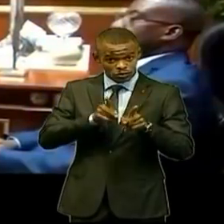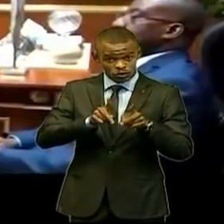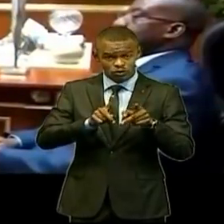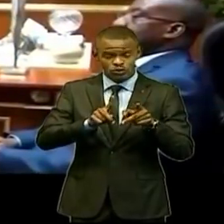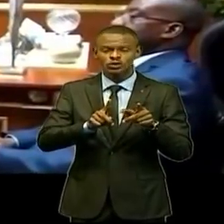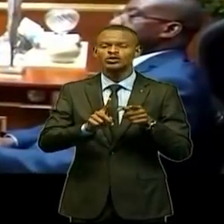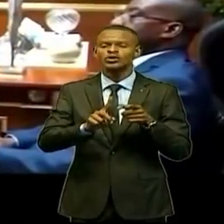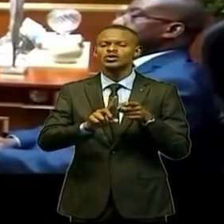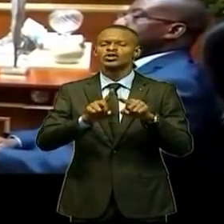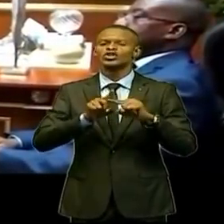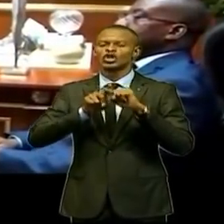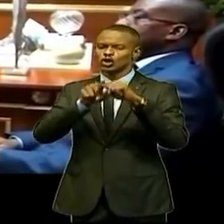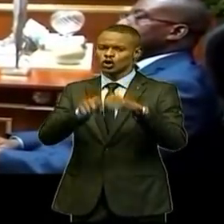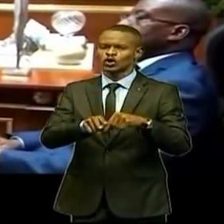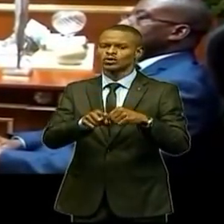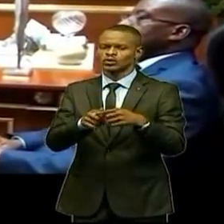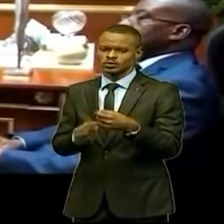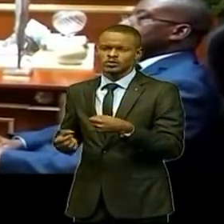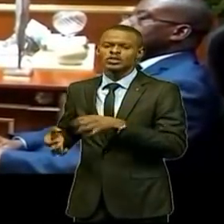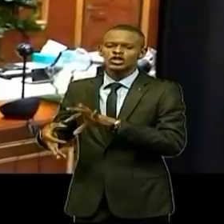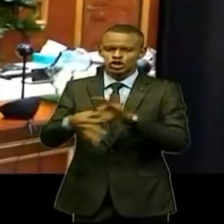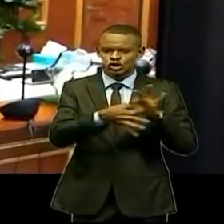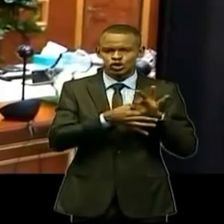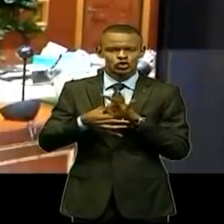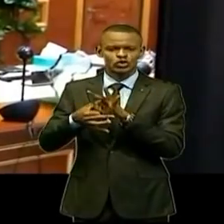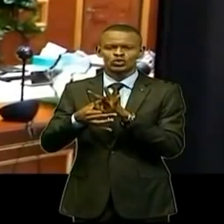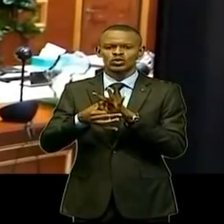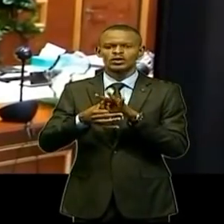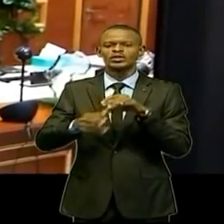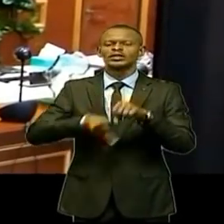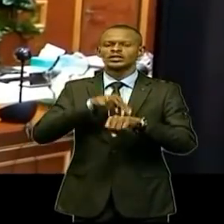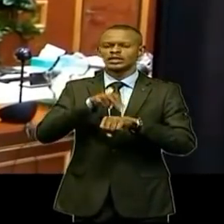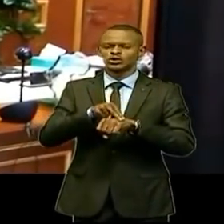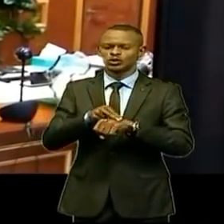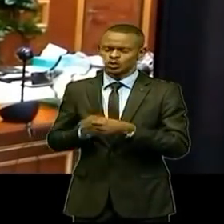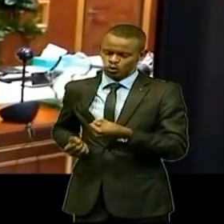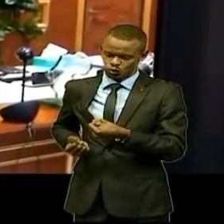l'accompagnement du gouvernement durant cette période de dure épreuve.